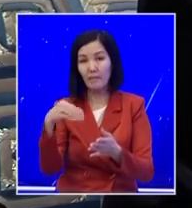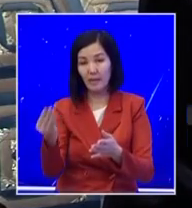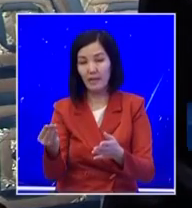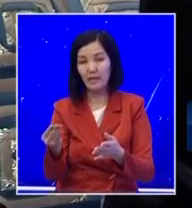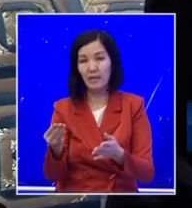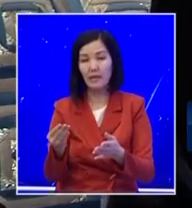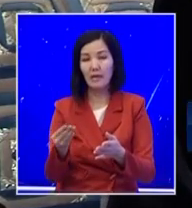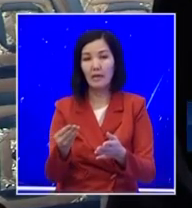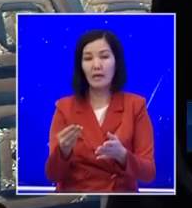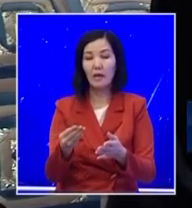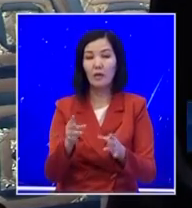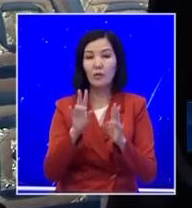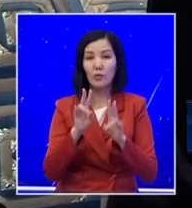қана